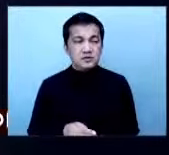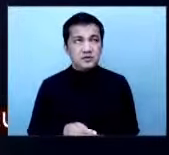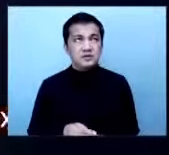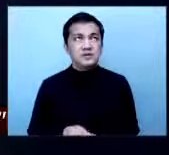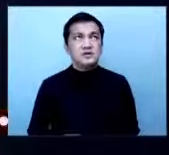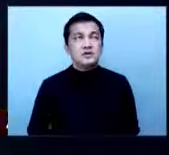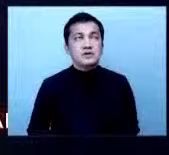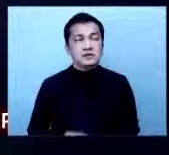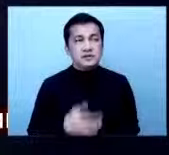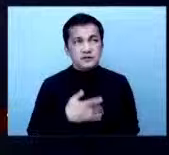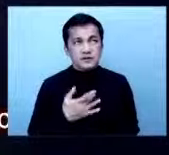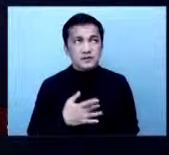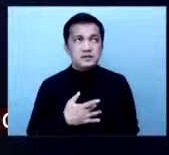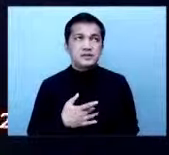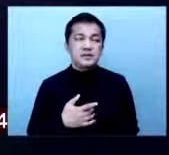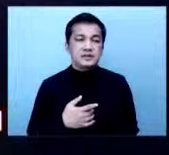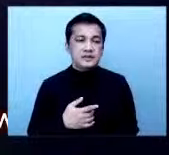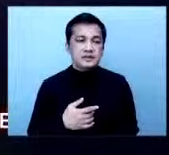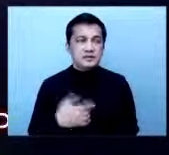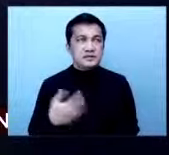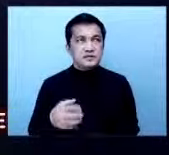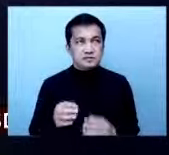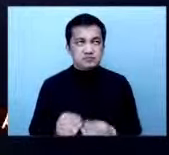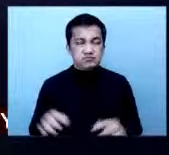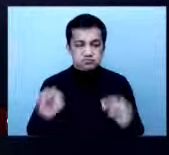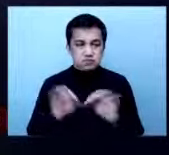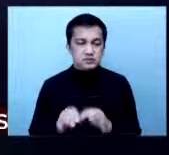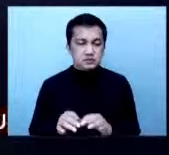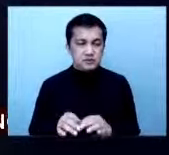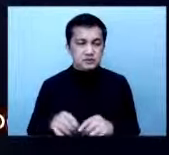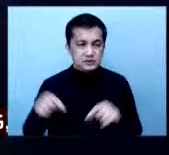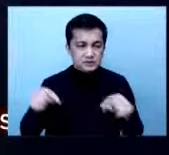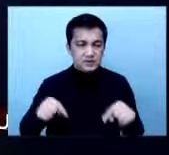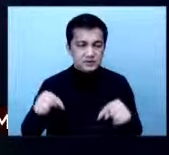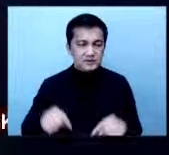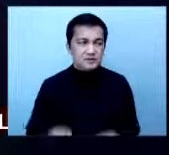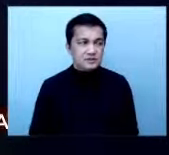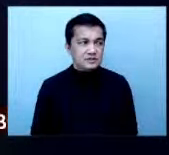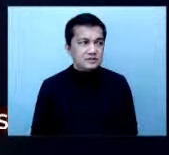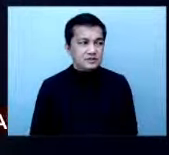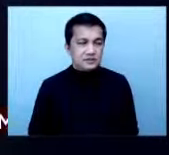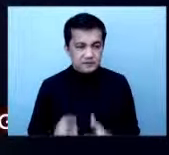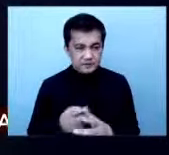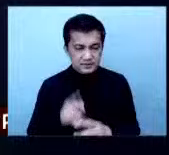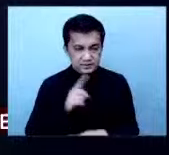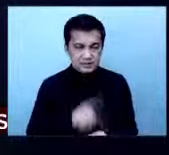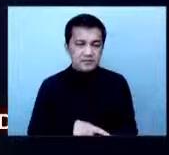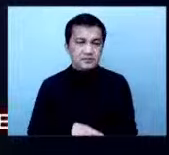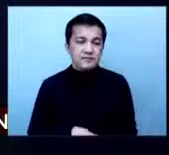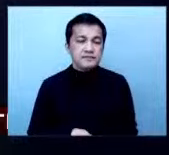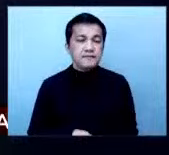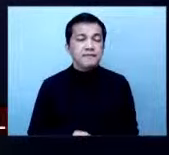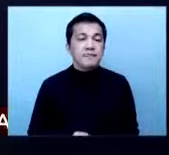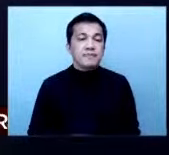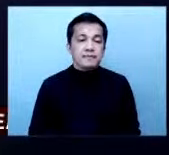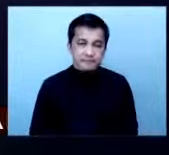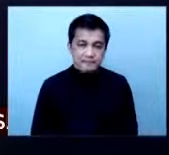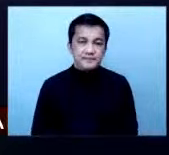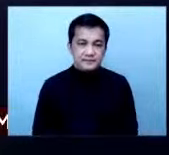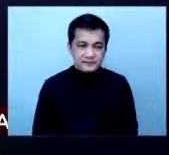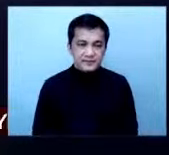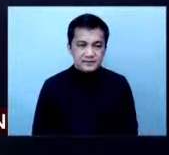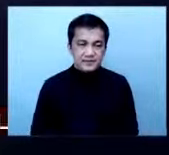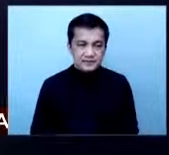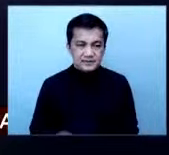really priceless Kasi this is the first time again who will step on